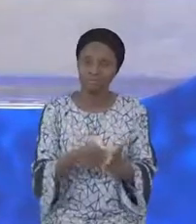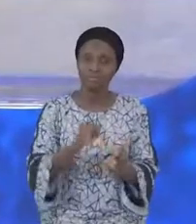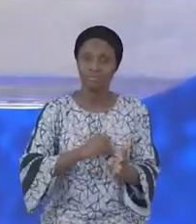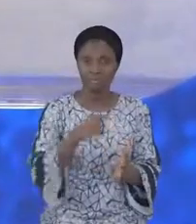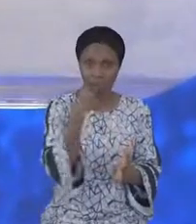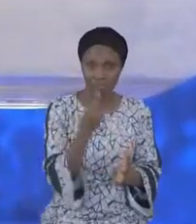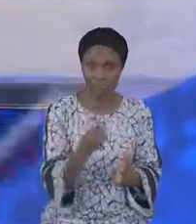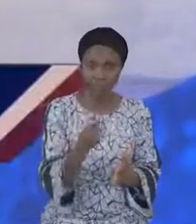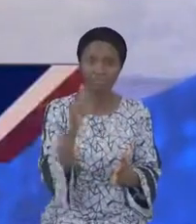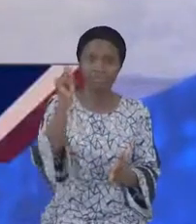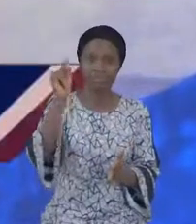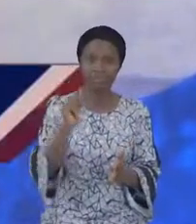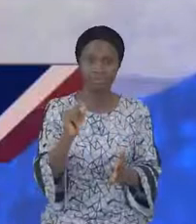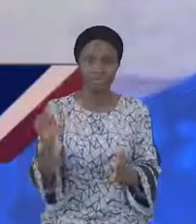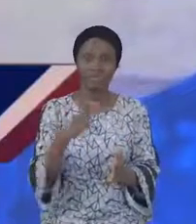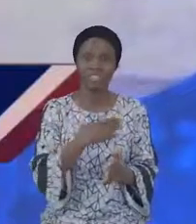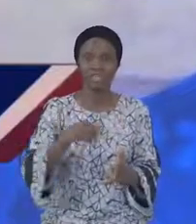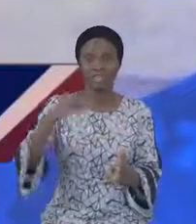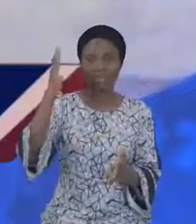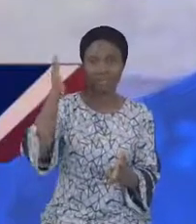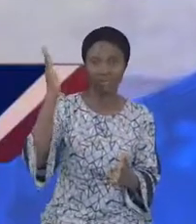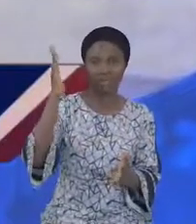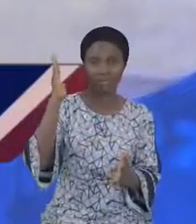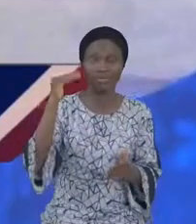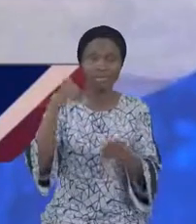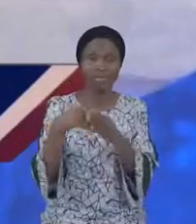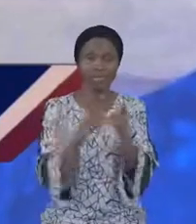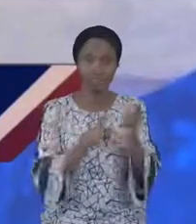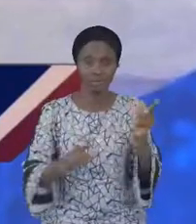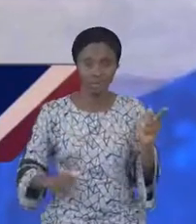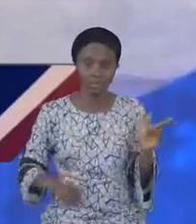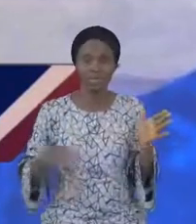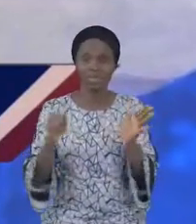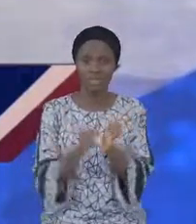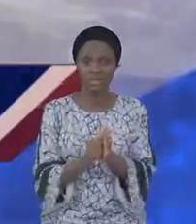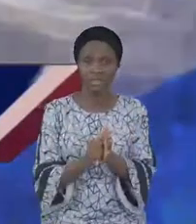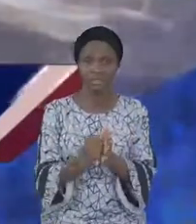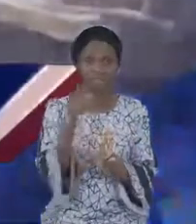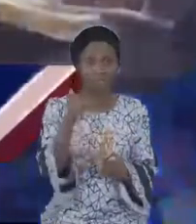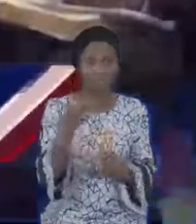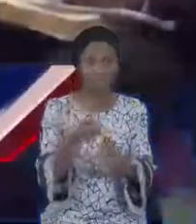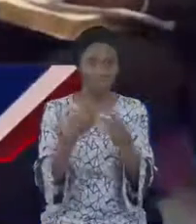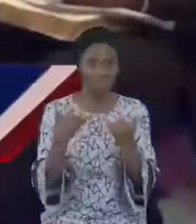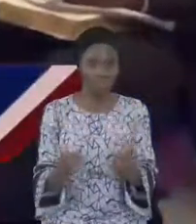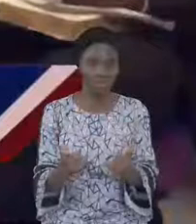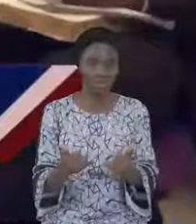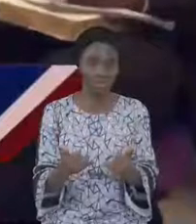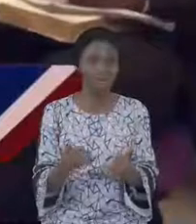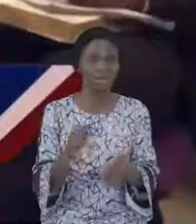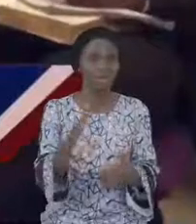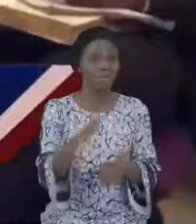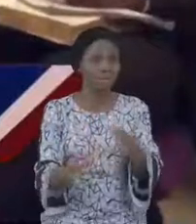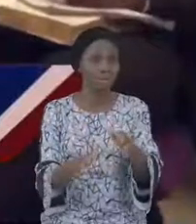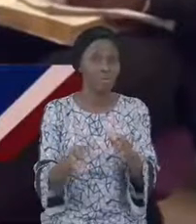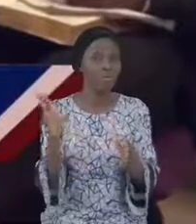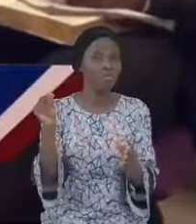Voici donc ce que je dis et ce que je déclare dans le Seigneur. C'est que vous ne